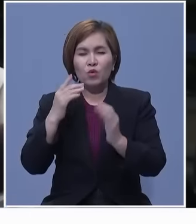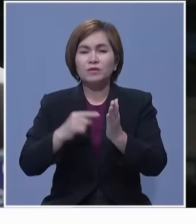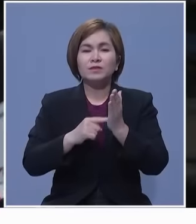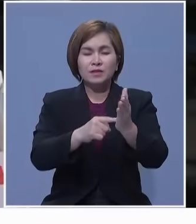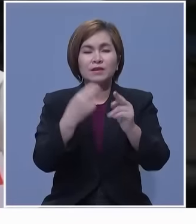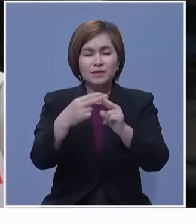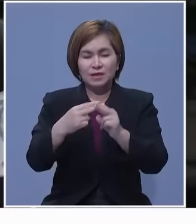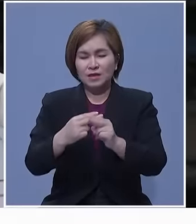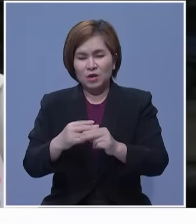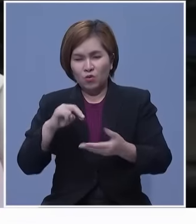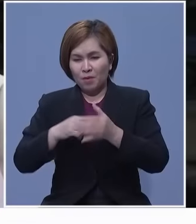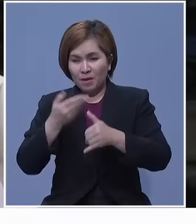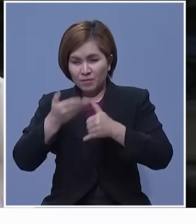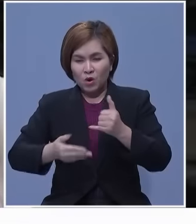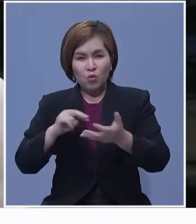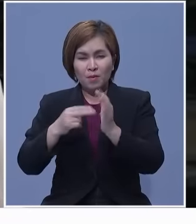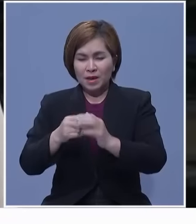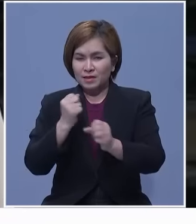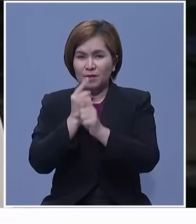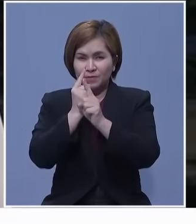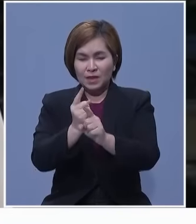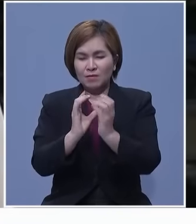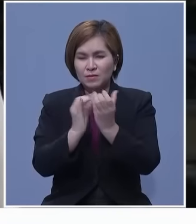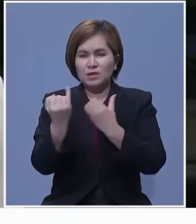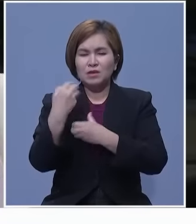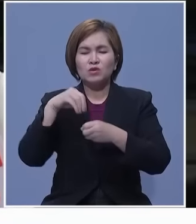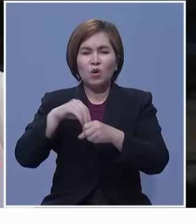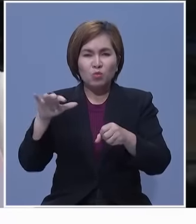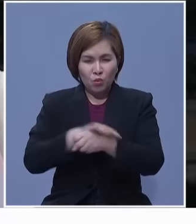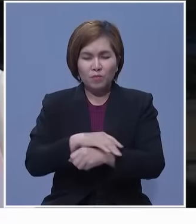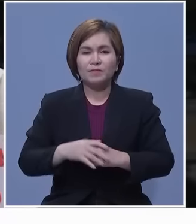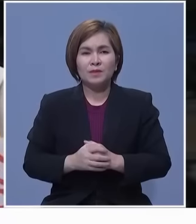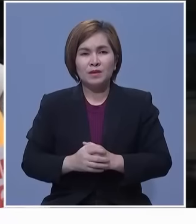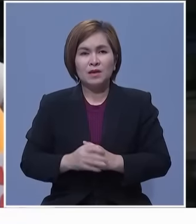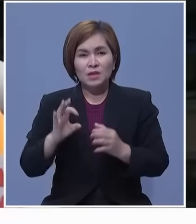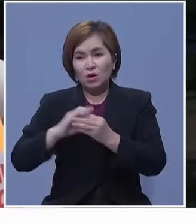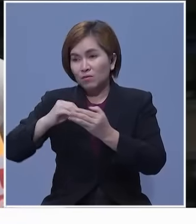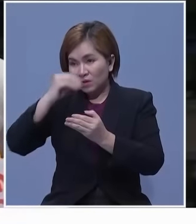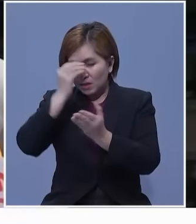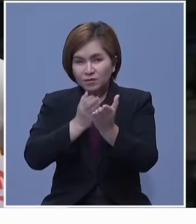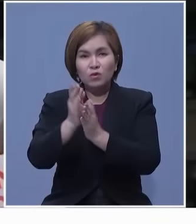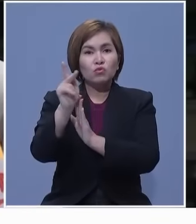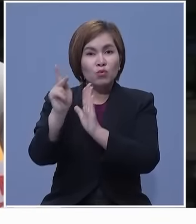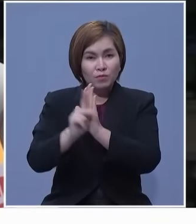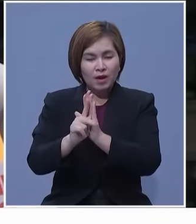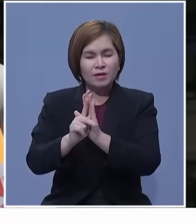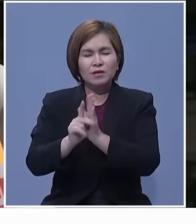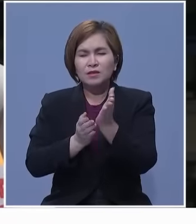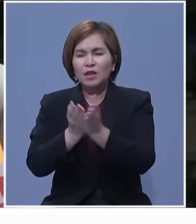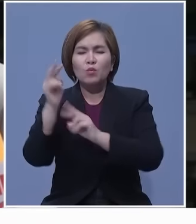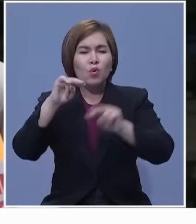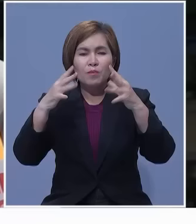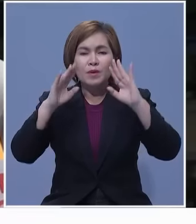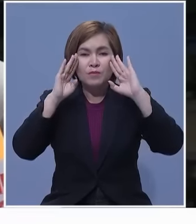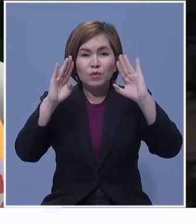ฝ่าฝืนจริยธรรมและบางช่วงนะคะยังระบุว่าตัวเองนั้นไม่ได้มีภูมิหลังทางการศึกษาด้านนิติศาสตร์และรัฐศาสตร์มีประสบ